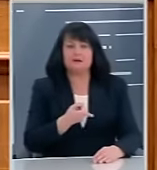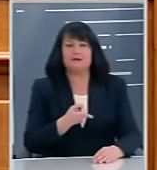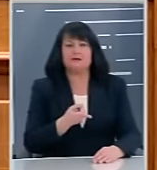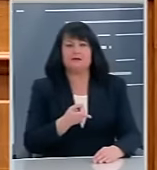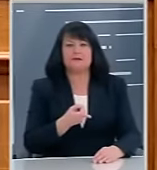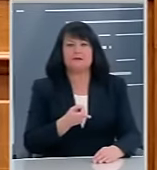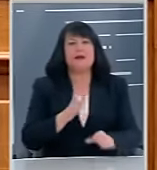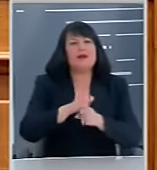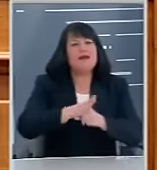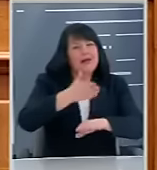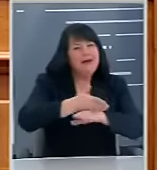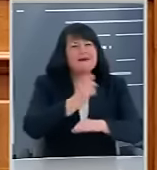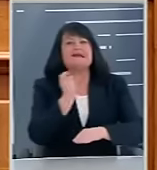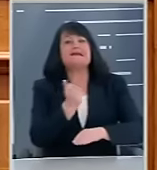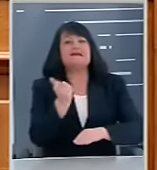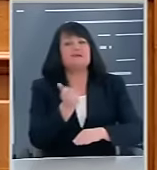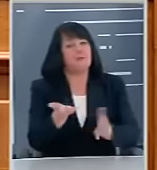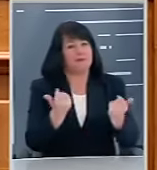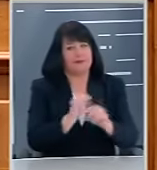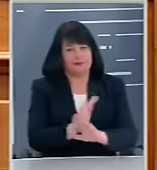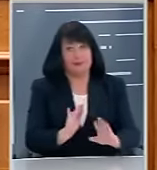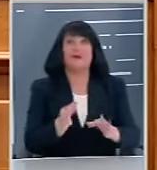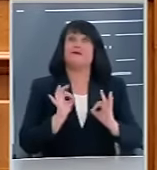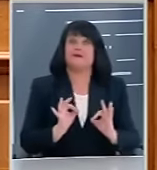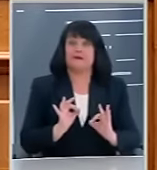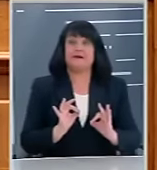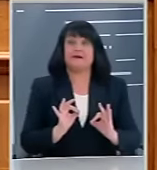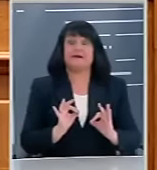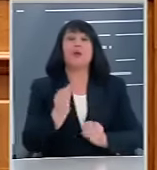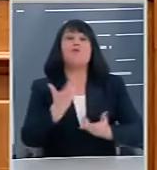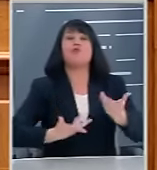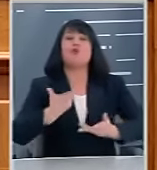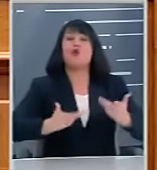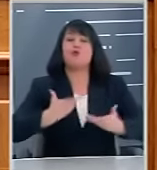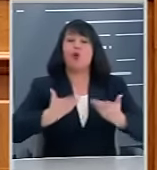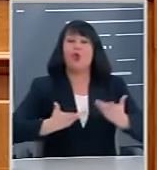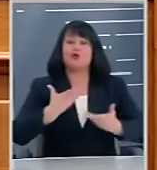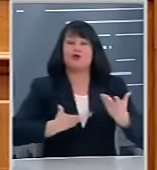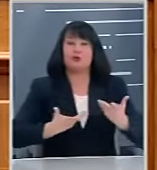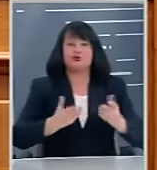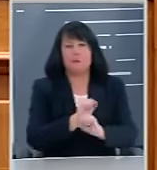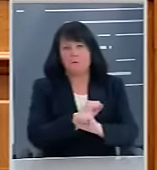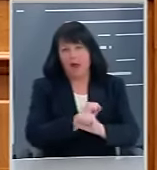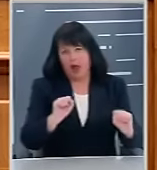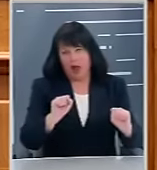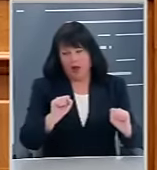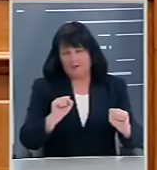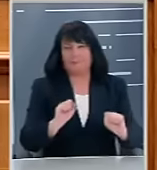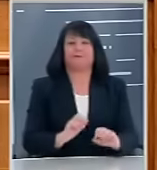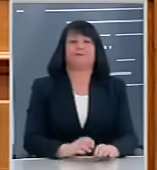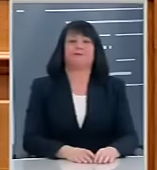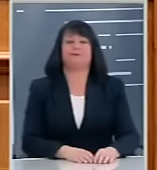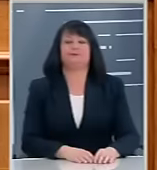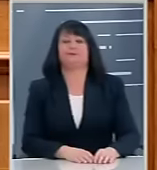της ελάχιστης εγγυημένης σύνταξης. Και βεβαίως ο προϋπολογισμός τους θίξε την αυτή στον αέρα. Οι